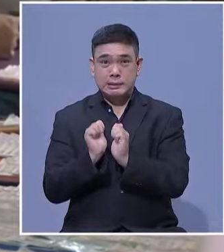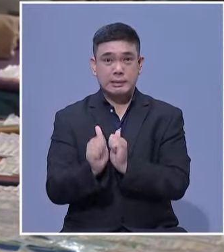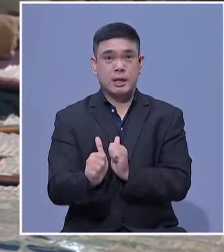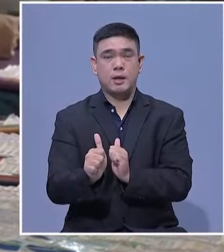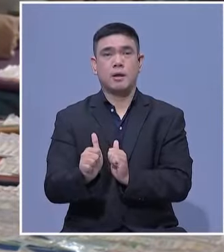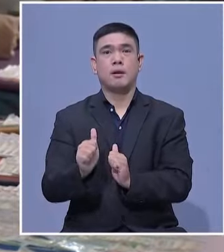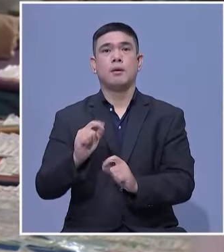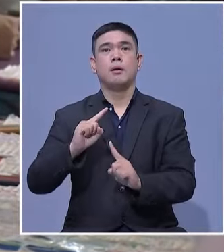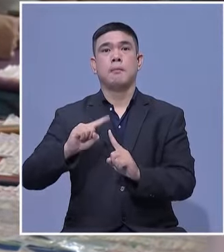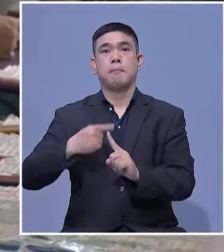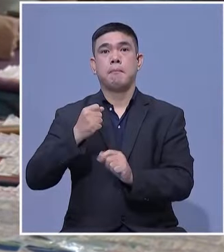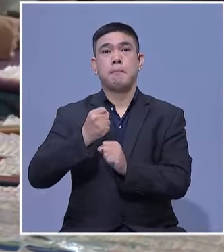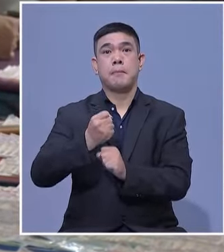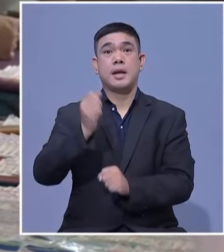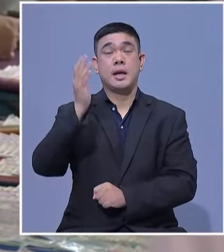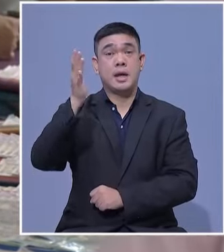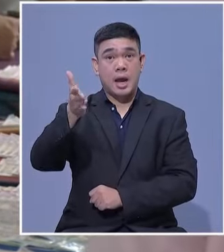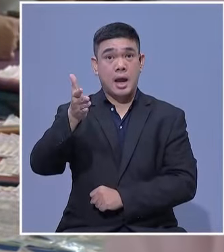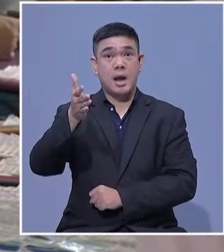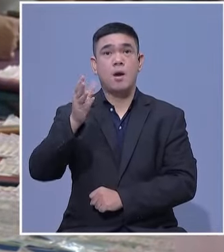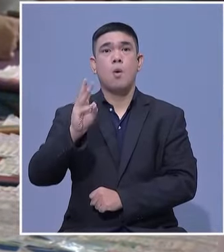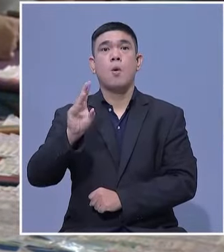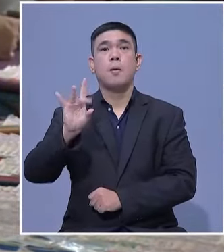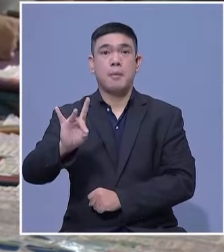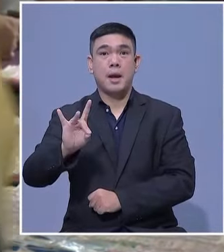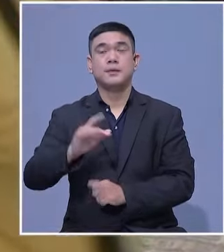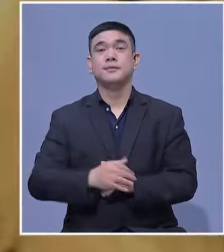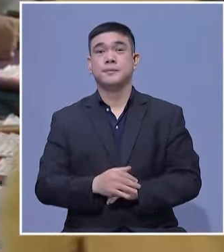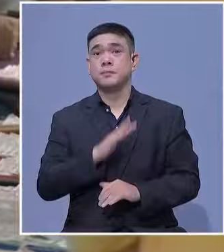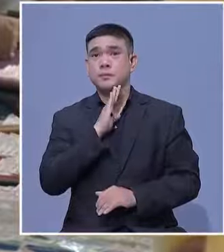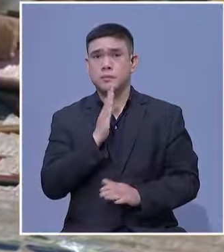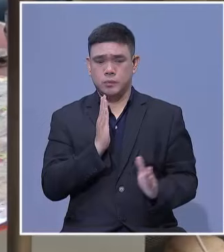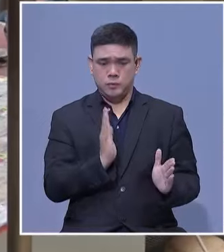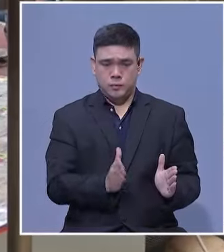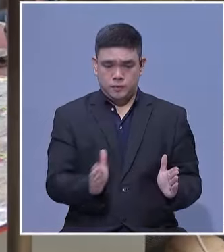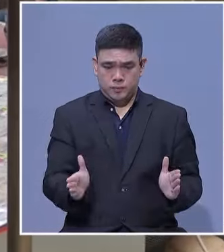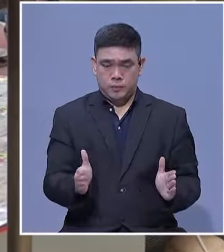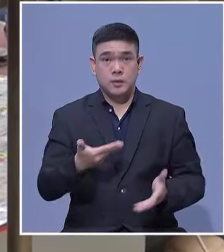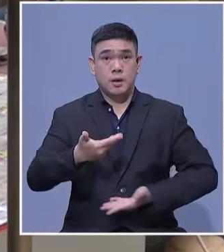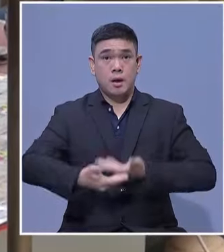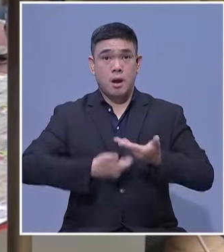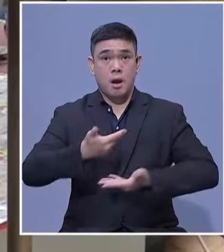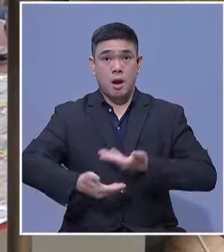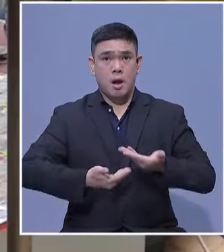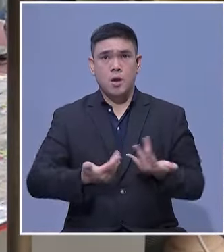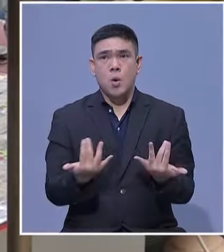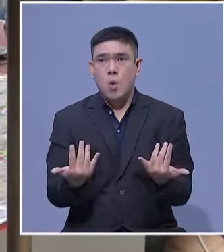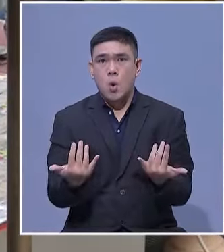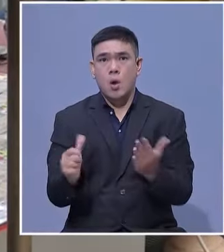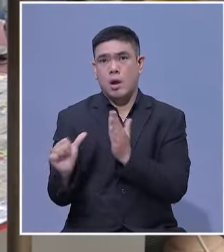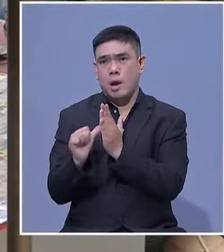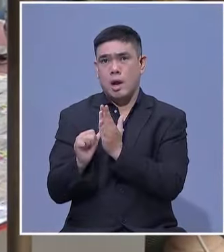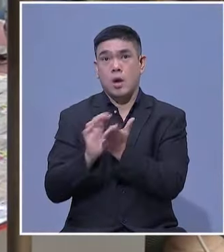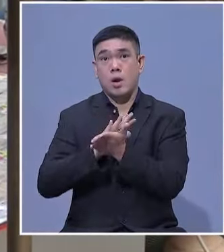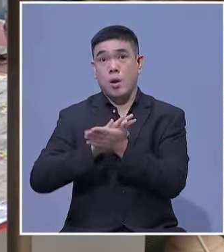สุดในช่วงช่วงไตรมาสแรกของปีหน้าปี 68นะครับส่วนไทม์ไลน์ในการขายหวยเกษียณก็จะต้องหลังจากแก้กฎหมาย